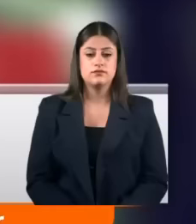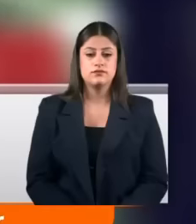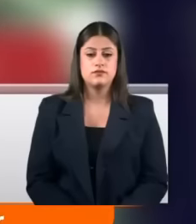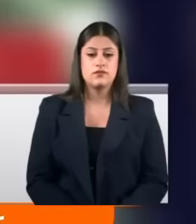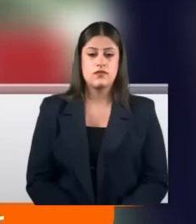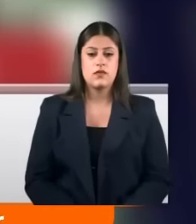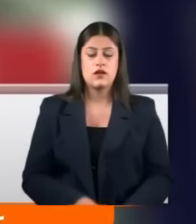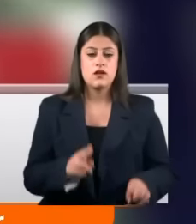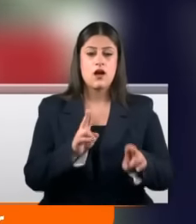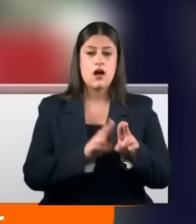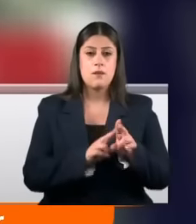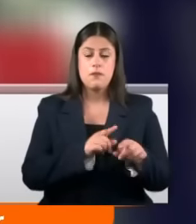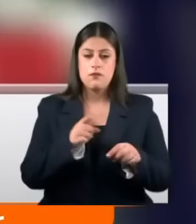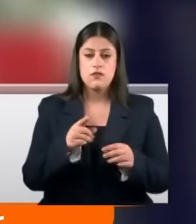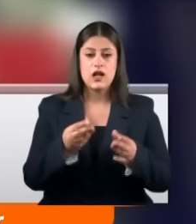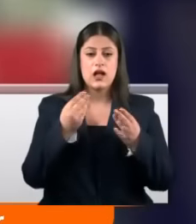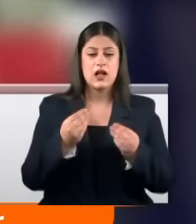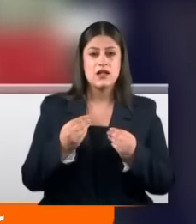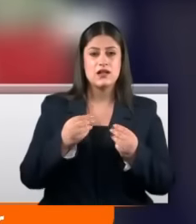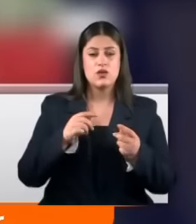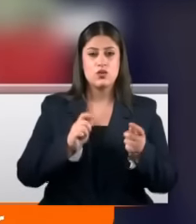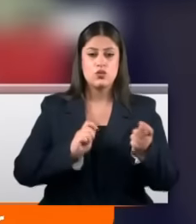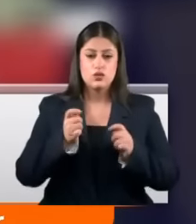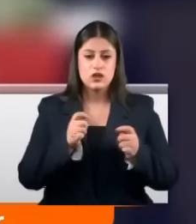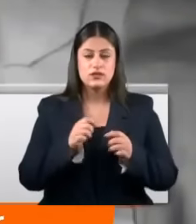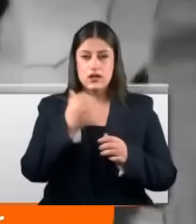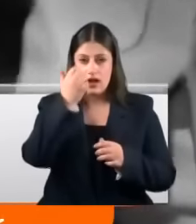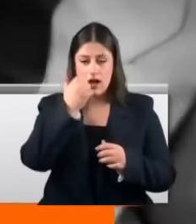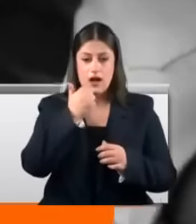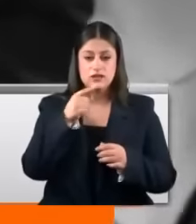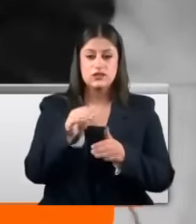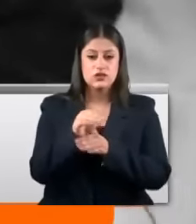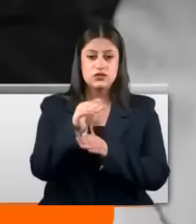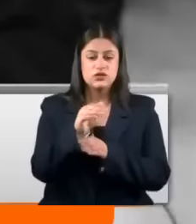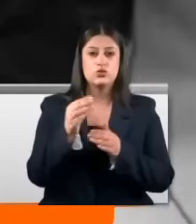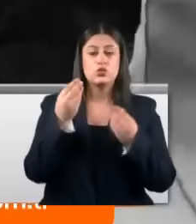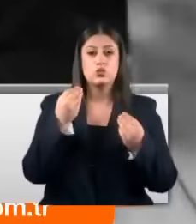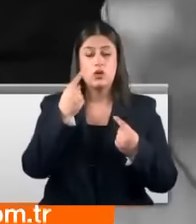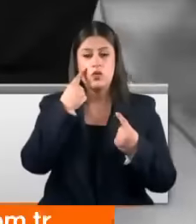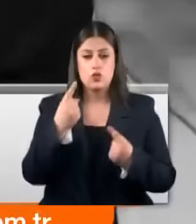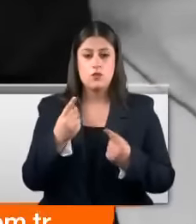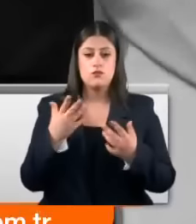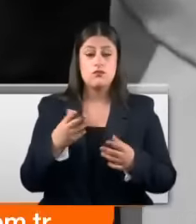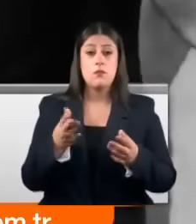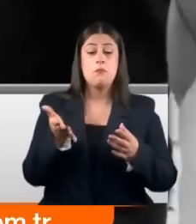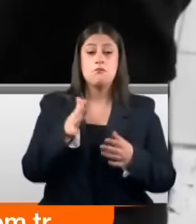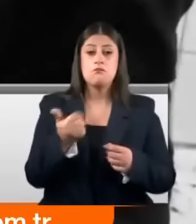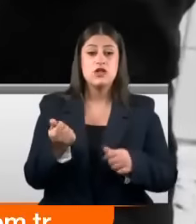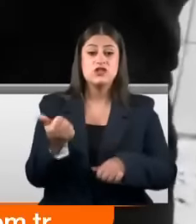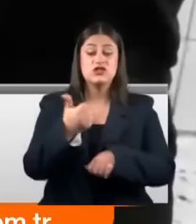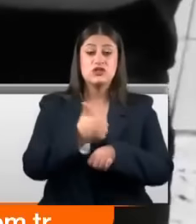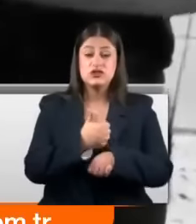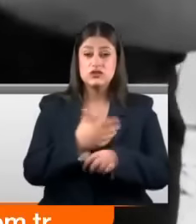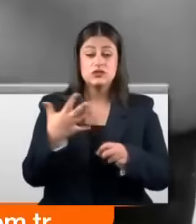Kamala'nın taktiği iyi polisi oynayıp Gazze'de yaşananlara duyarlı görünmek. Aksi takdirde seçimi kazanma şansı zora